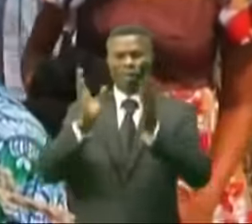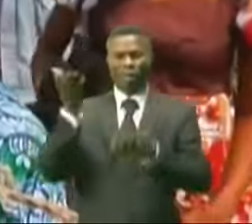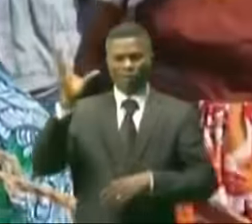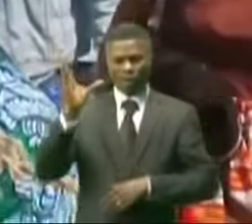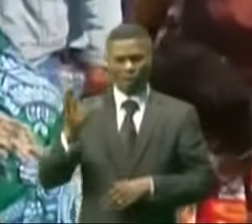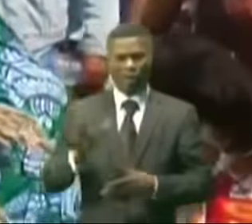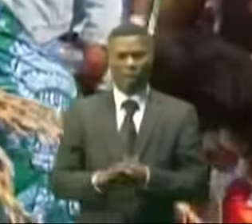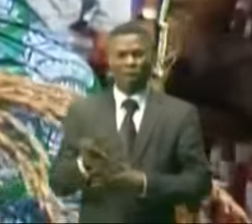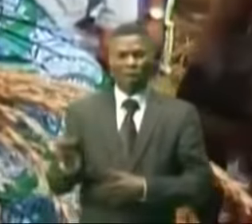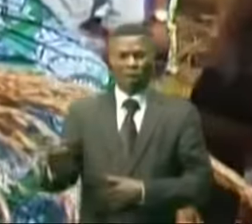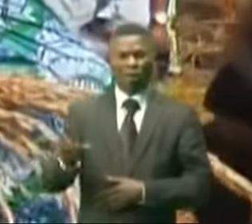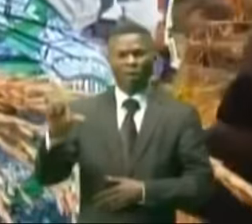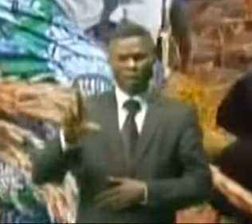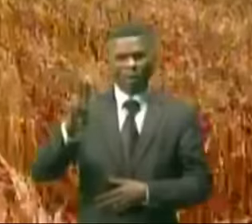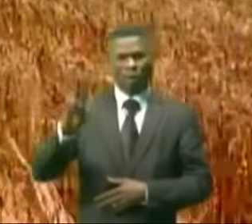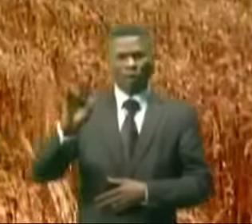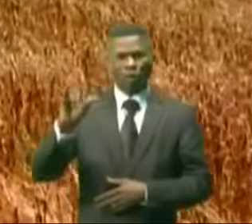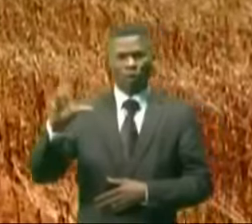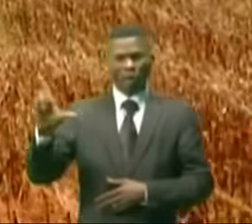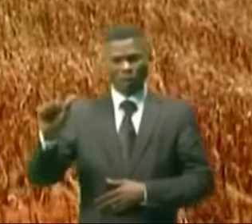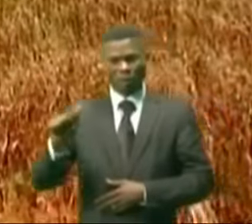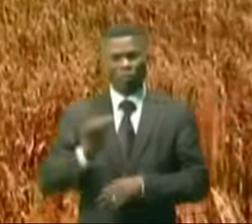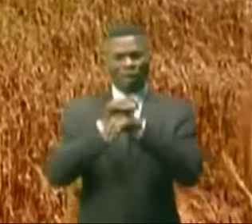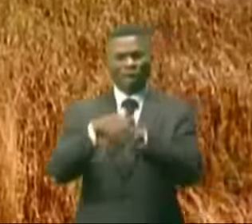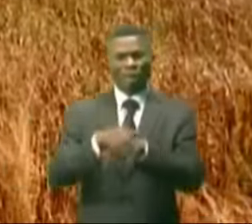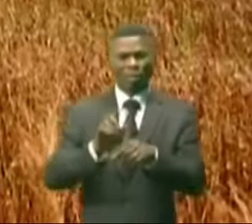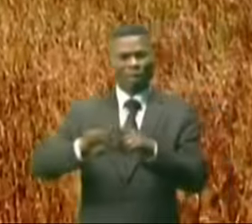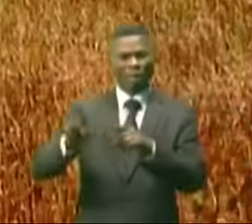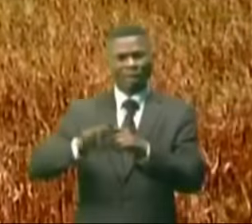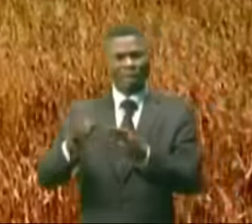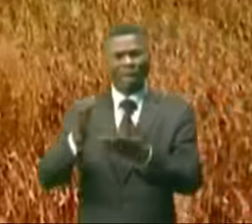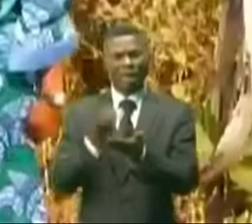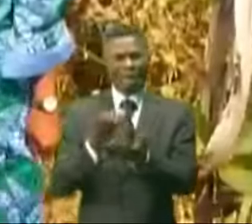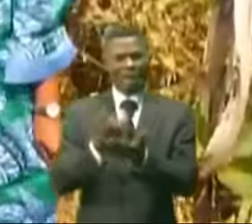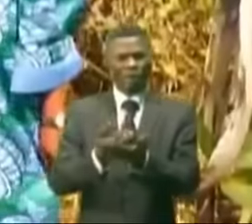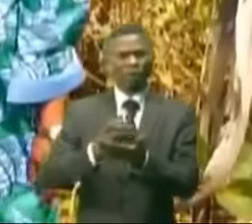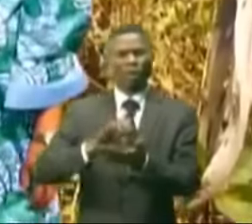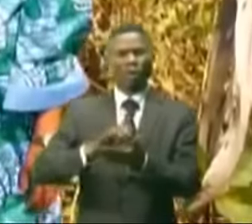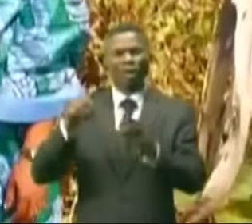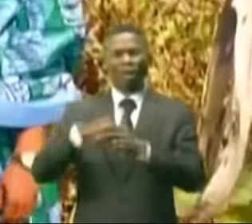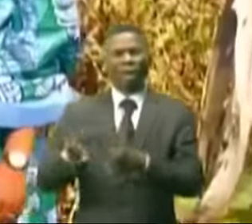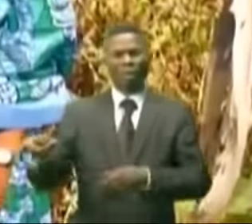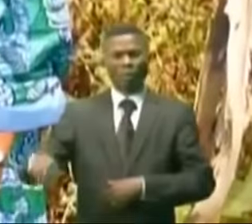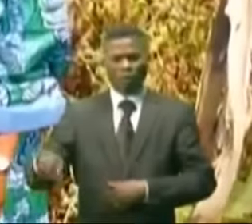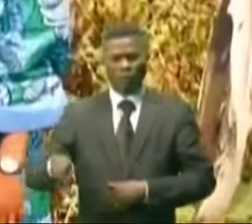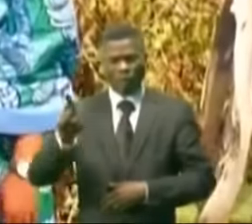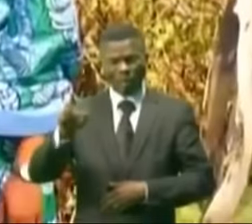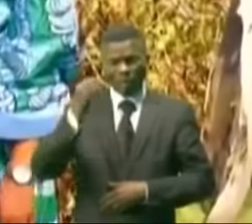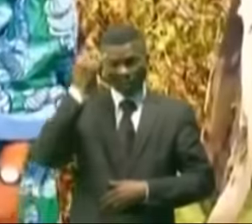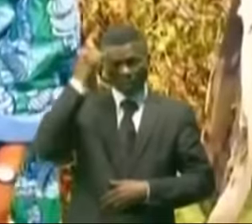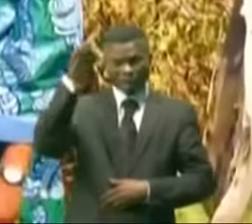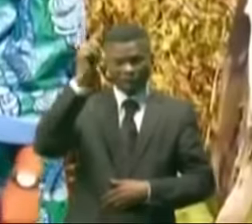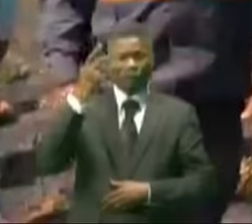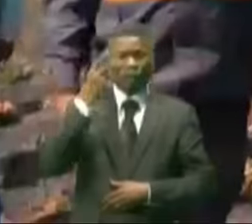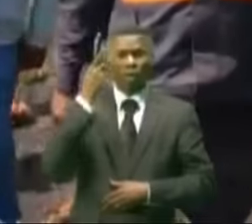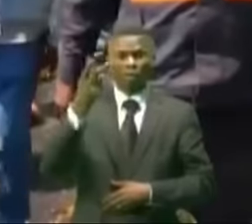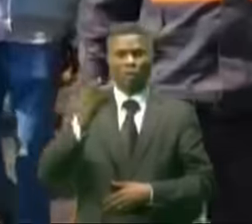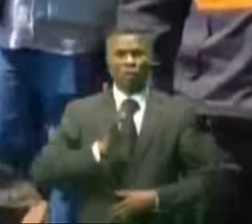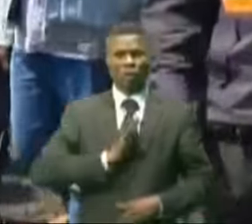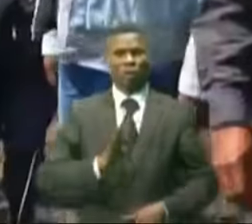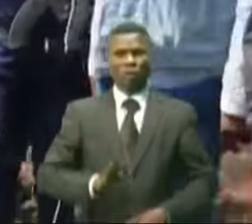les besoins et contribuer à la diversification de l'économie en s'alignant dans la droite ligne de la vision du chef de